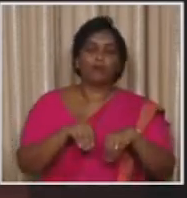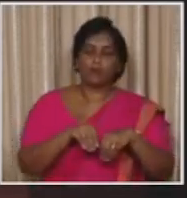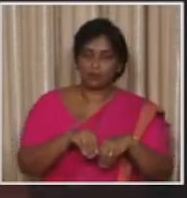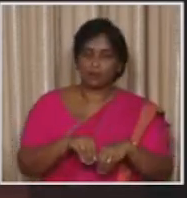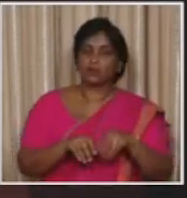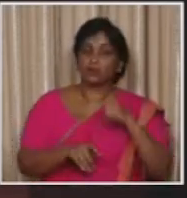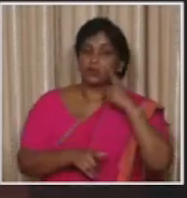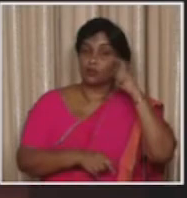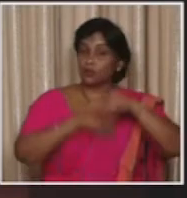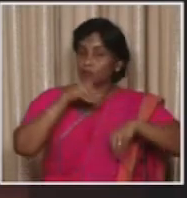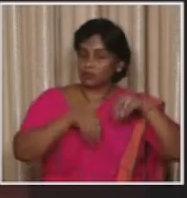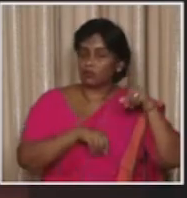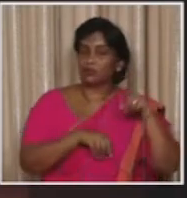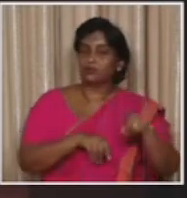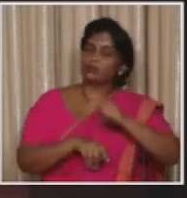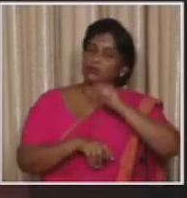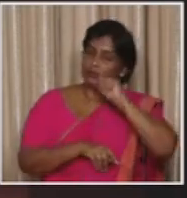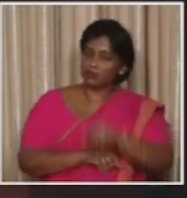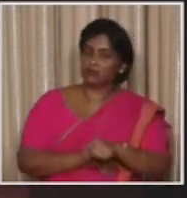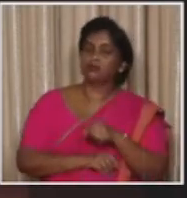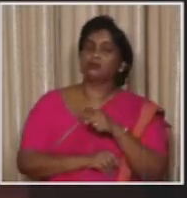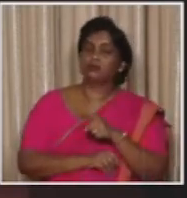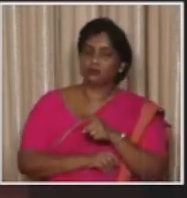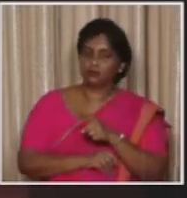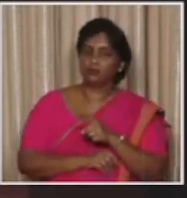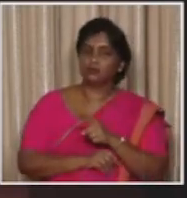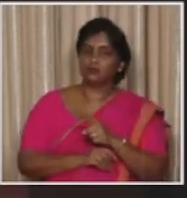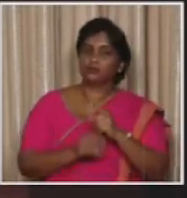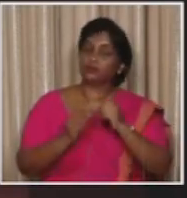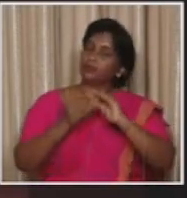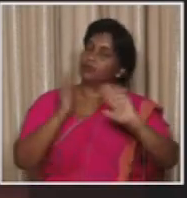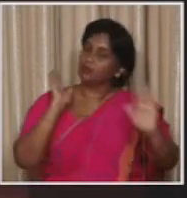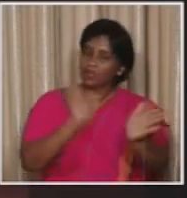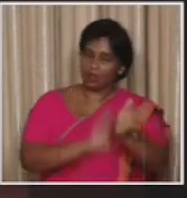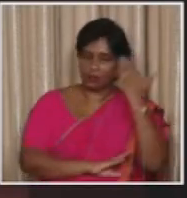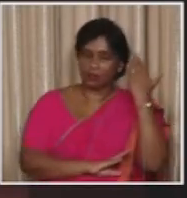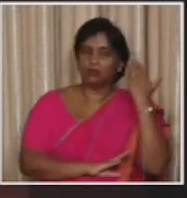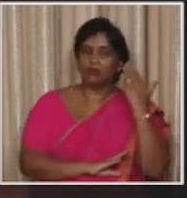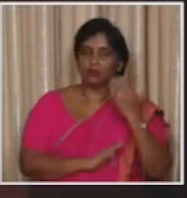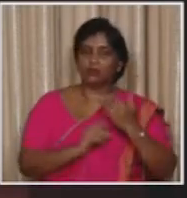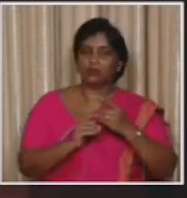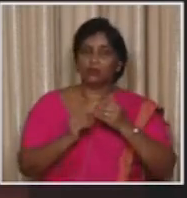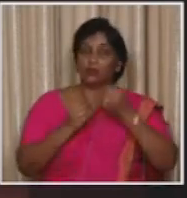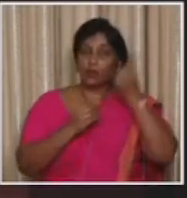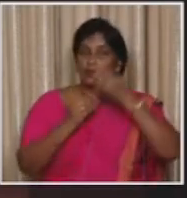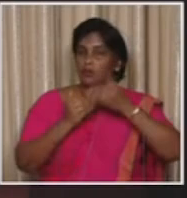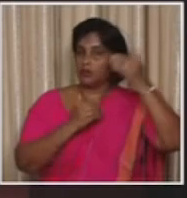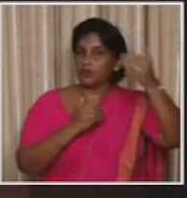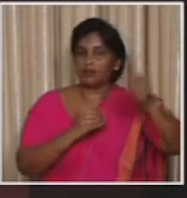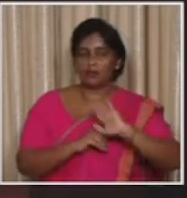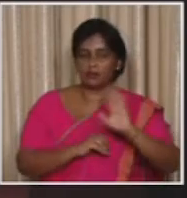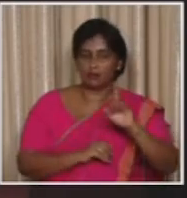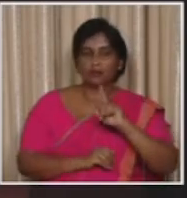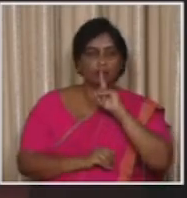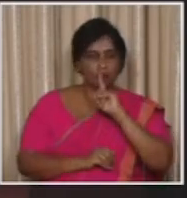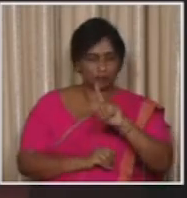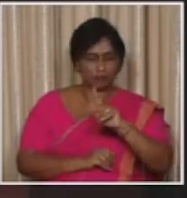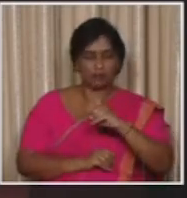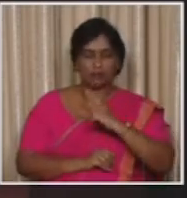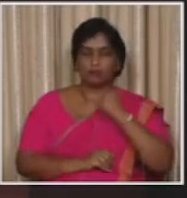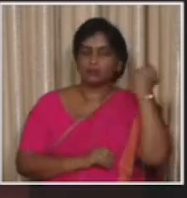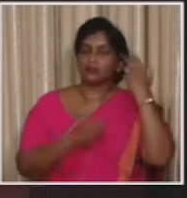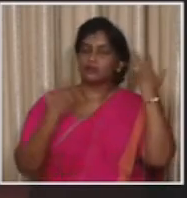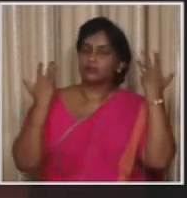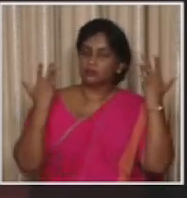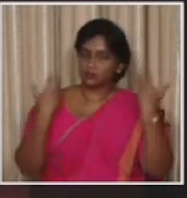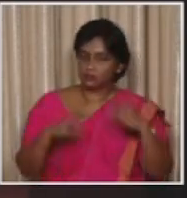ජනවරමින් අනිවාර්යෙන්ම ගිලටීනියට යවන දවස වැඩි ඈතක නැහැයි කියලා ප්‍රකාශ කරමින් මගේ අදහස